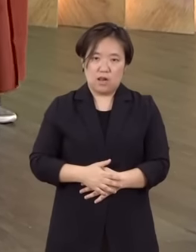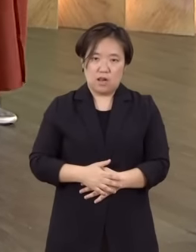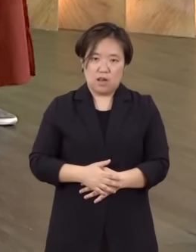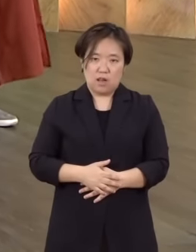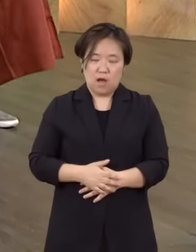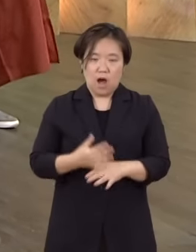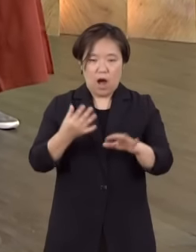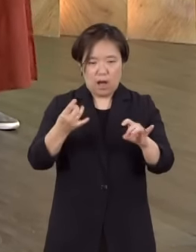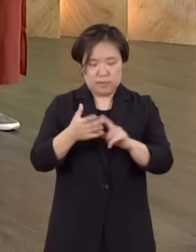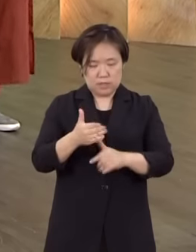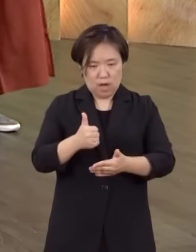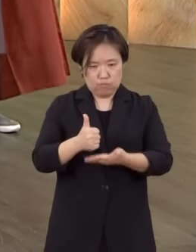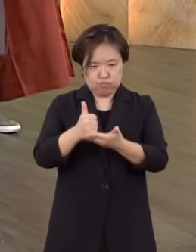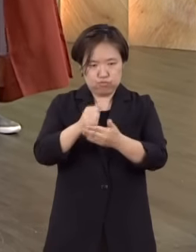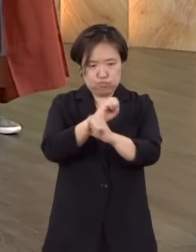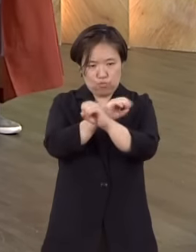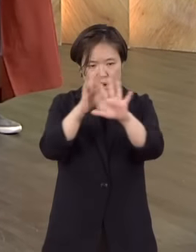나무아미타불